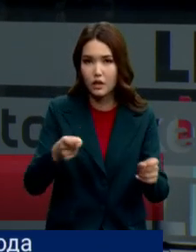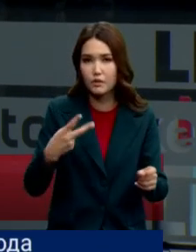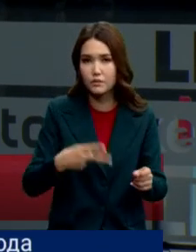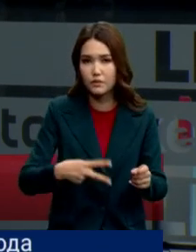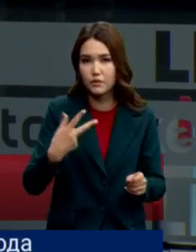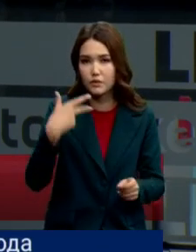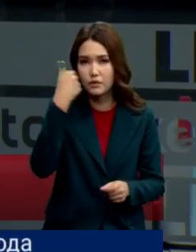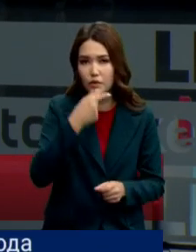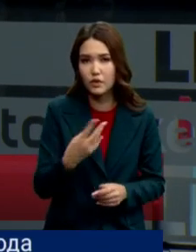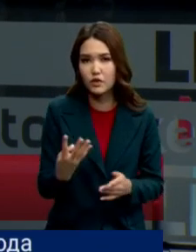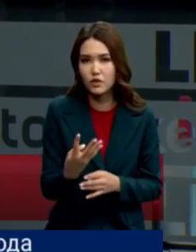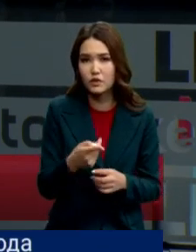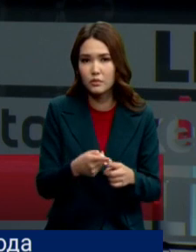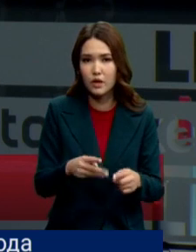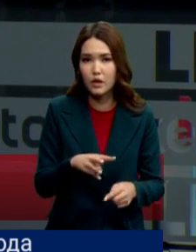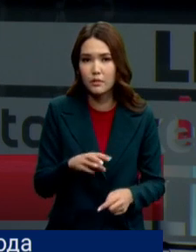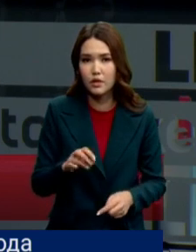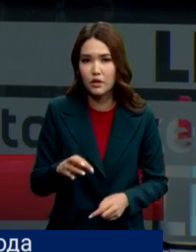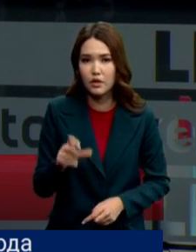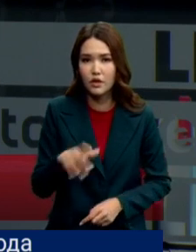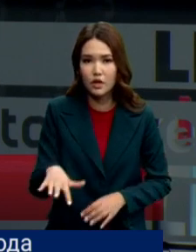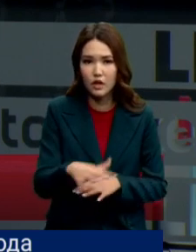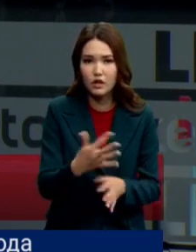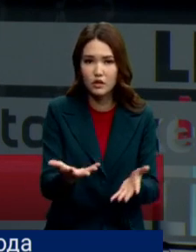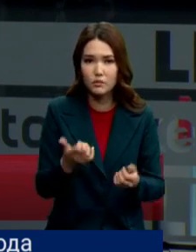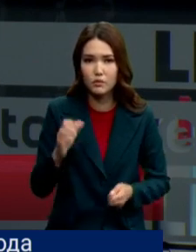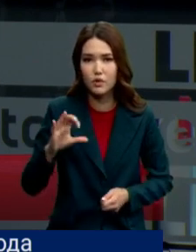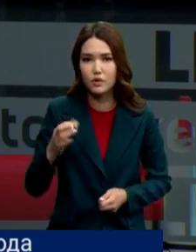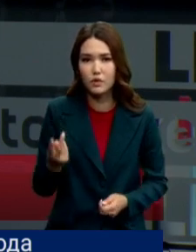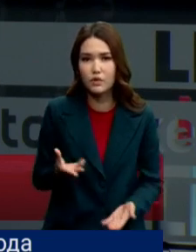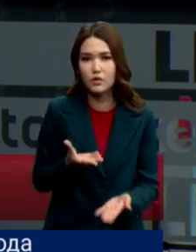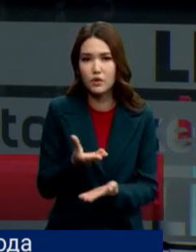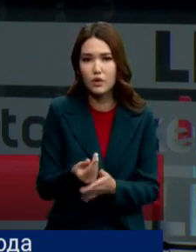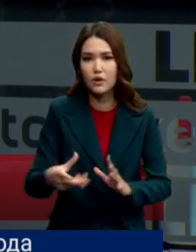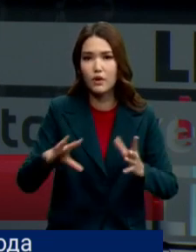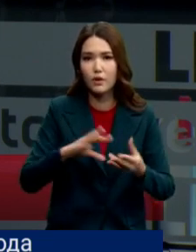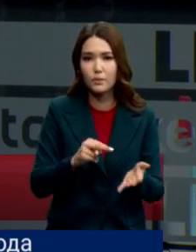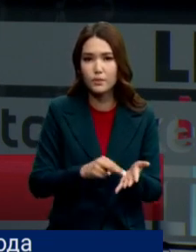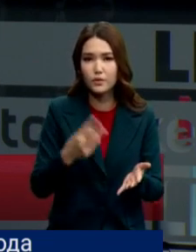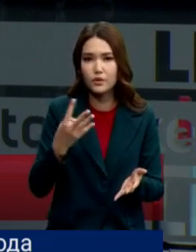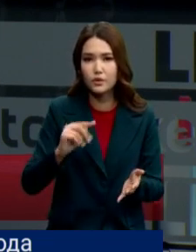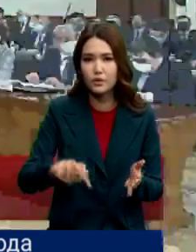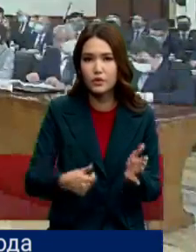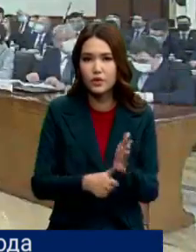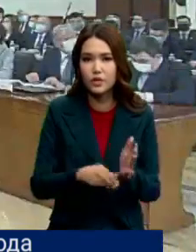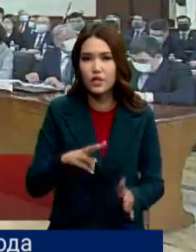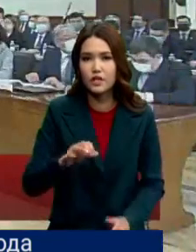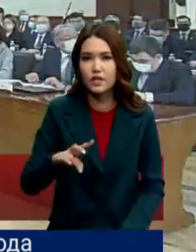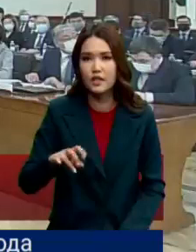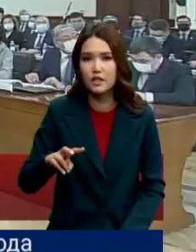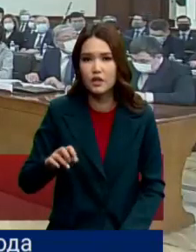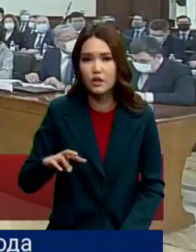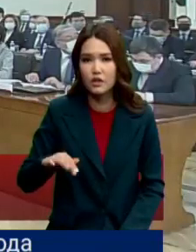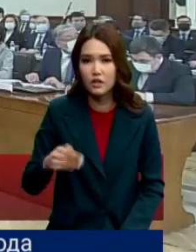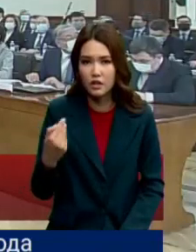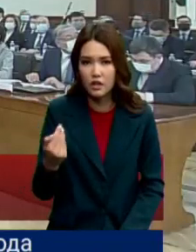2023 почти 4,5 миллионов граждан получат социальные выплаты на общую сумму в 4,6 триллионов